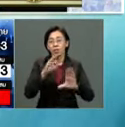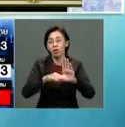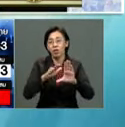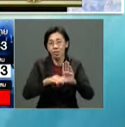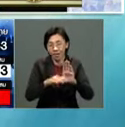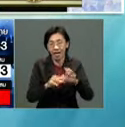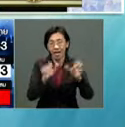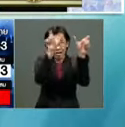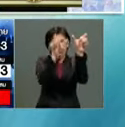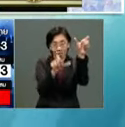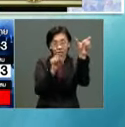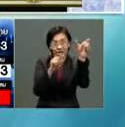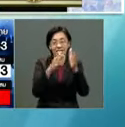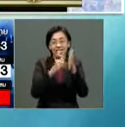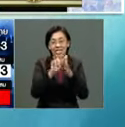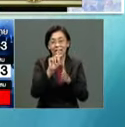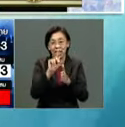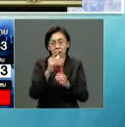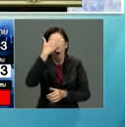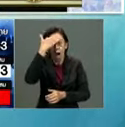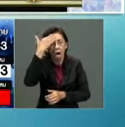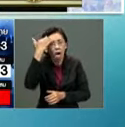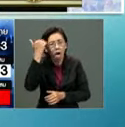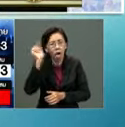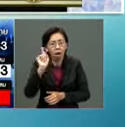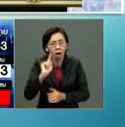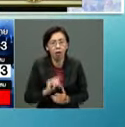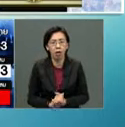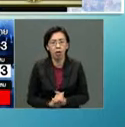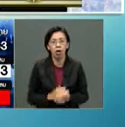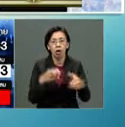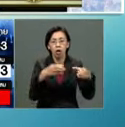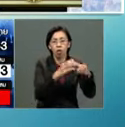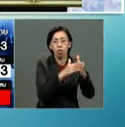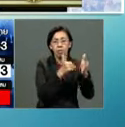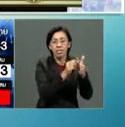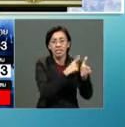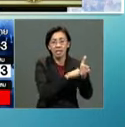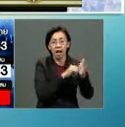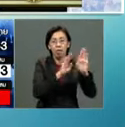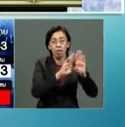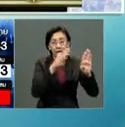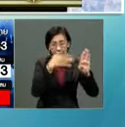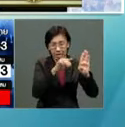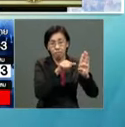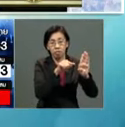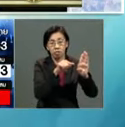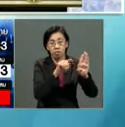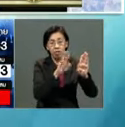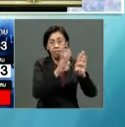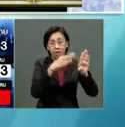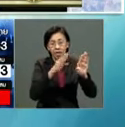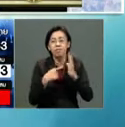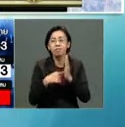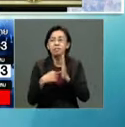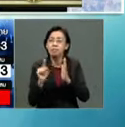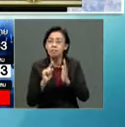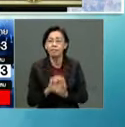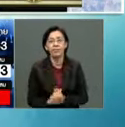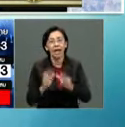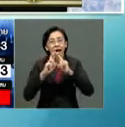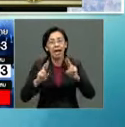ขียวผมลืมพูดไปอีกอันนึงถ้าคนที่อยู่ในกลุ่มสีขาวที่เปิดไปแล้วนะครับยกตัวอย่างเช่นเรื่องของร้